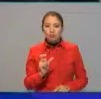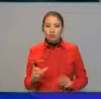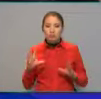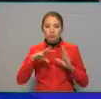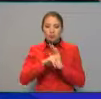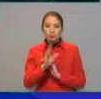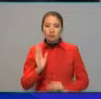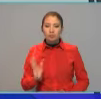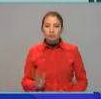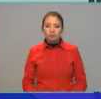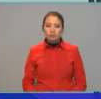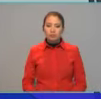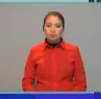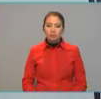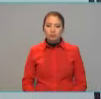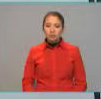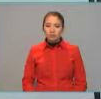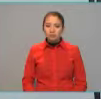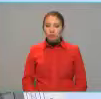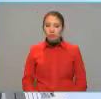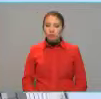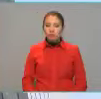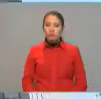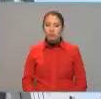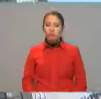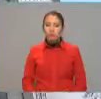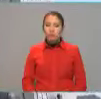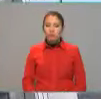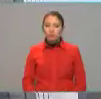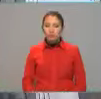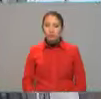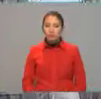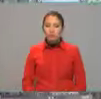жасақтайтын болды. Кенжехан Дүйсенбі, Руслан Тілеуберді, Гүлмаржан Молдадос, жаңалықтар.